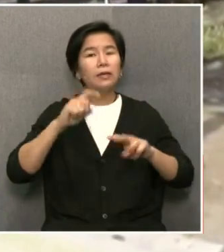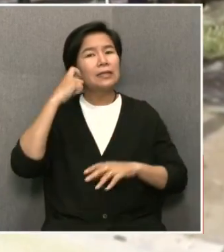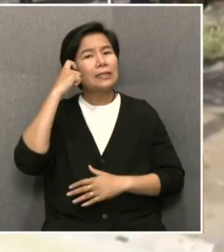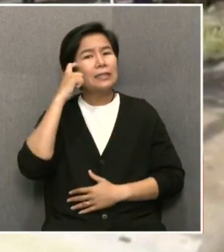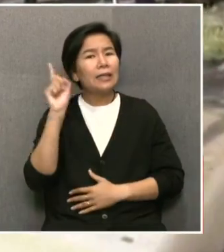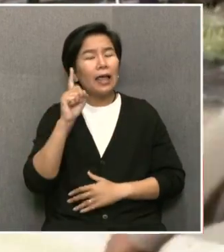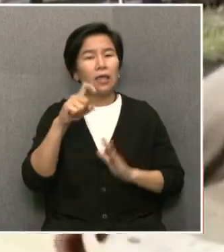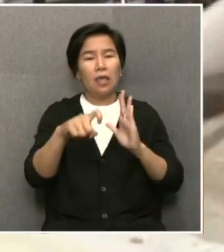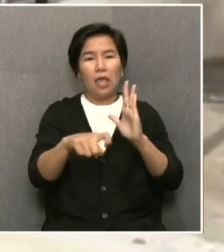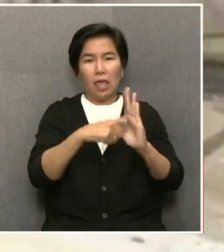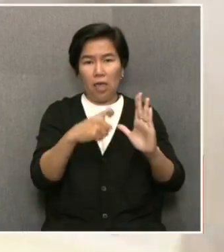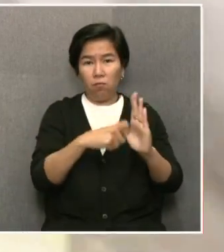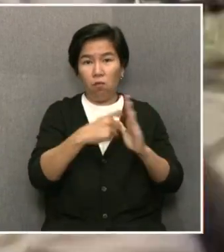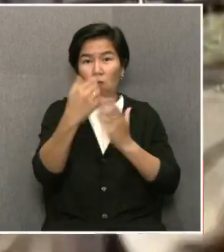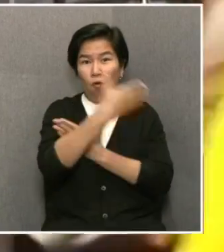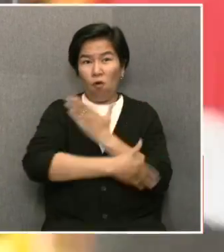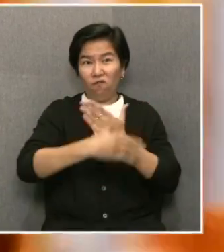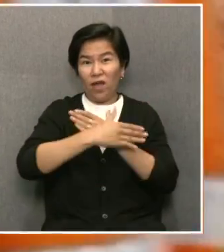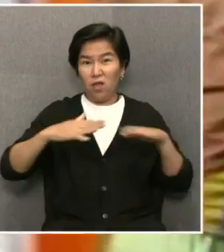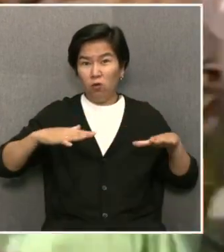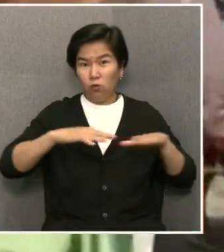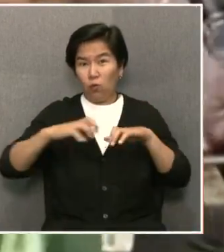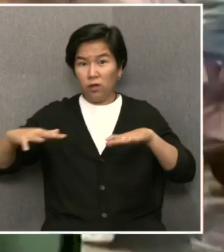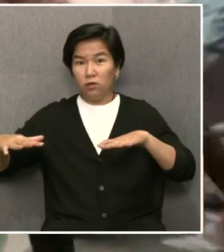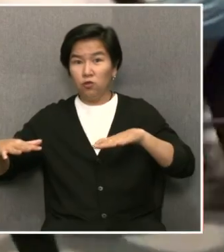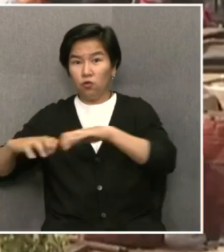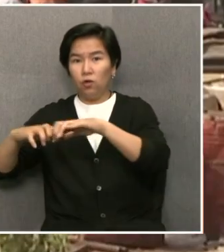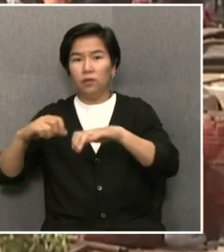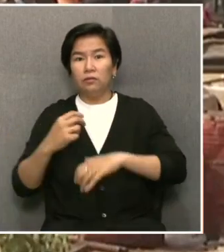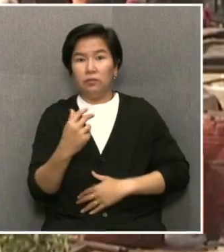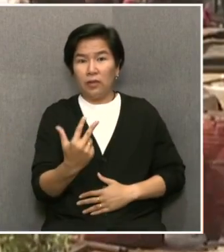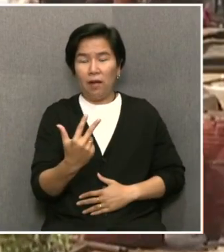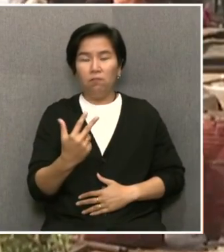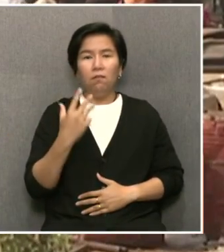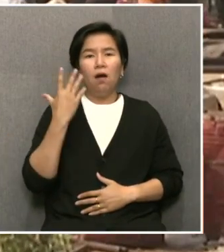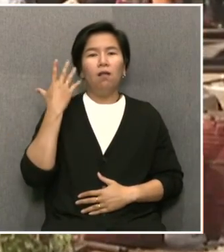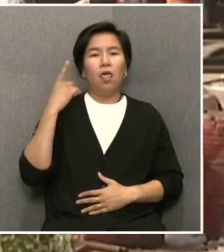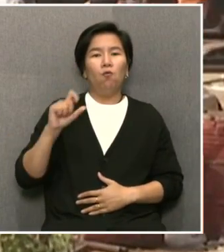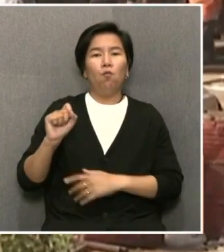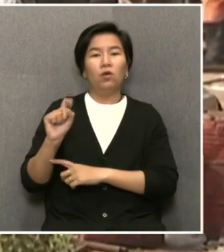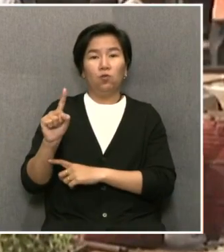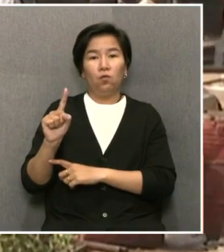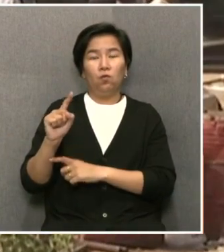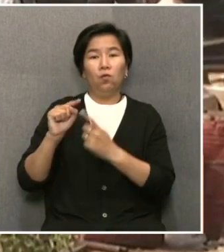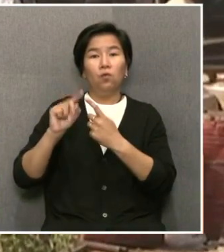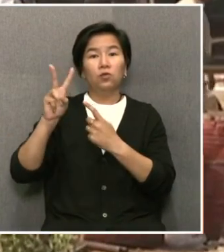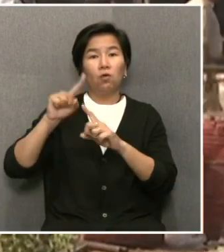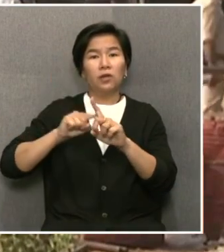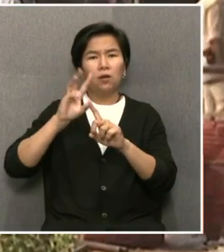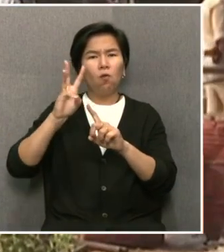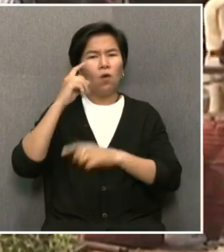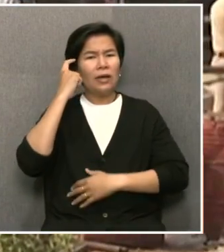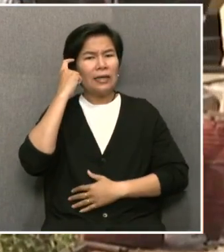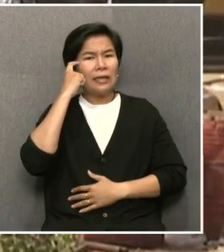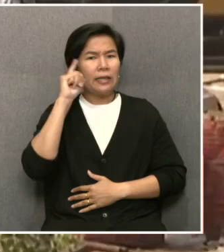โศกนาฏกรรมรถไฟชนกัน 3ขบวนเมื่อวันศุกร์ที่ผ่านมา 2มิถุนายนเนี่ยมันเป็นการก่อวินาศกรรมหรือไม่